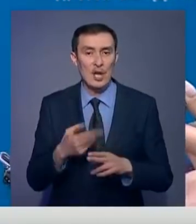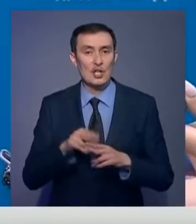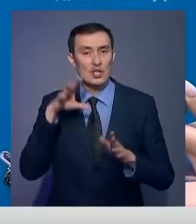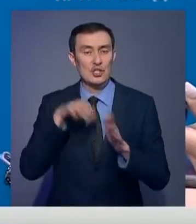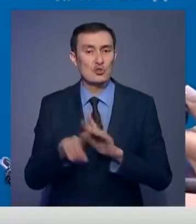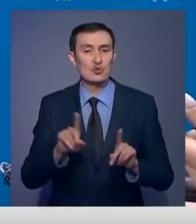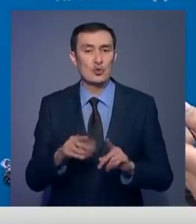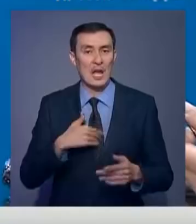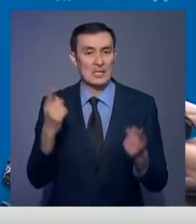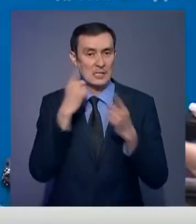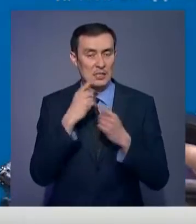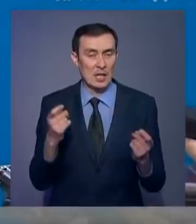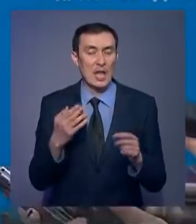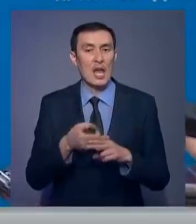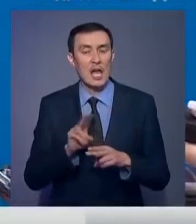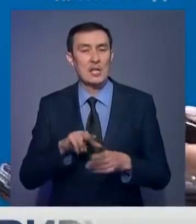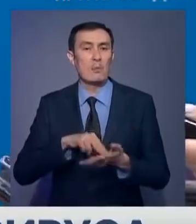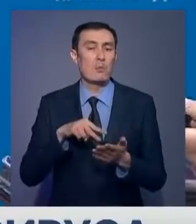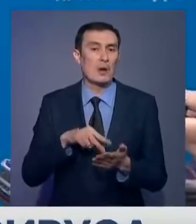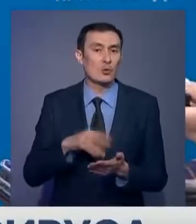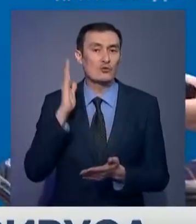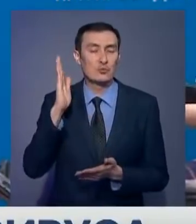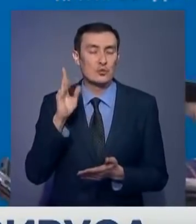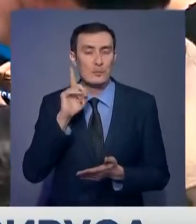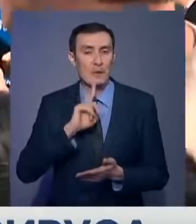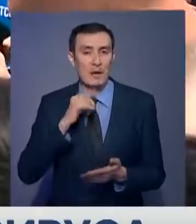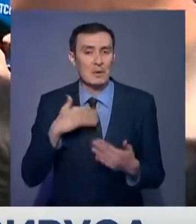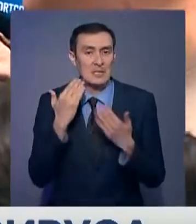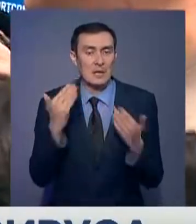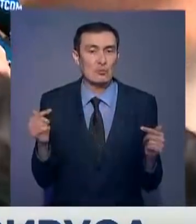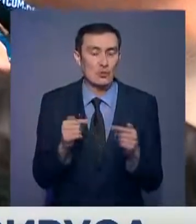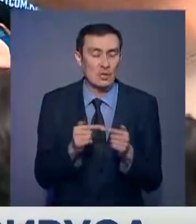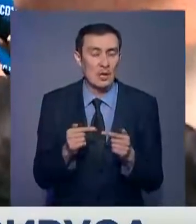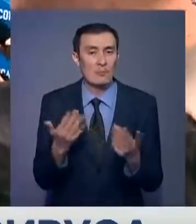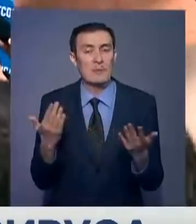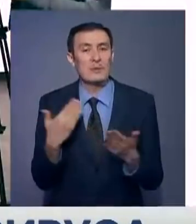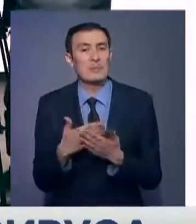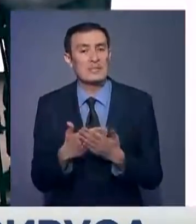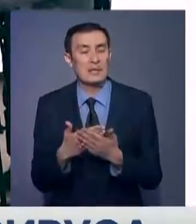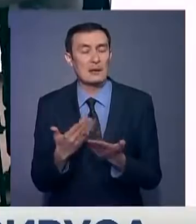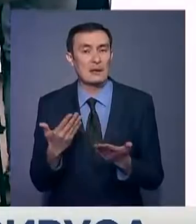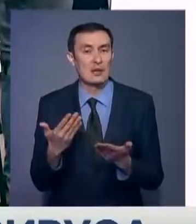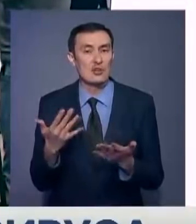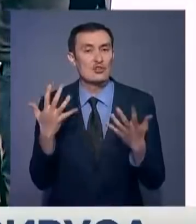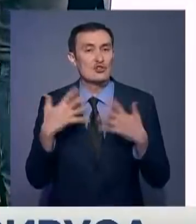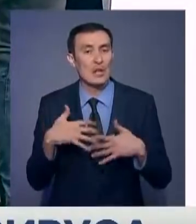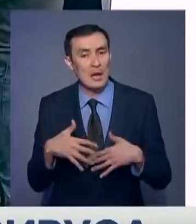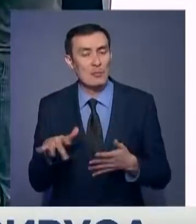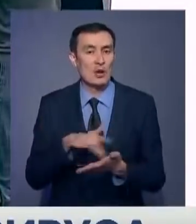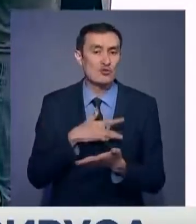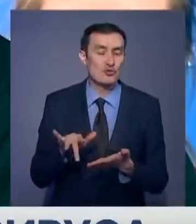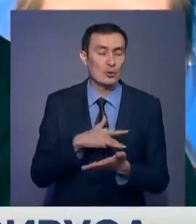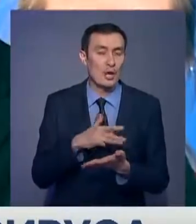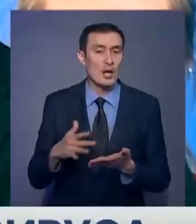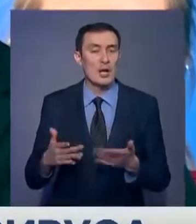вот он сегодня, я вам сказал, что прогнозы – это вещь неблагодарная. Вот, мы моделируем ситуацию, готовимся. То,